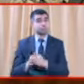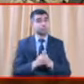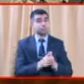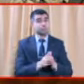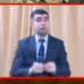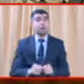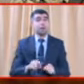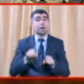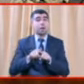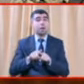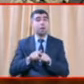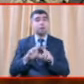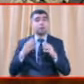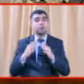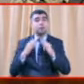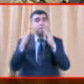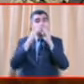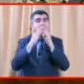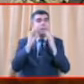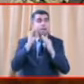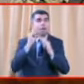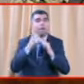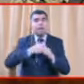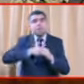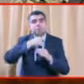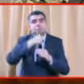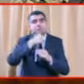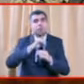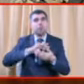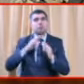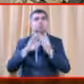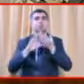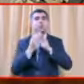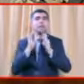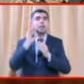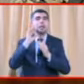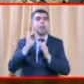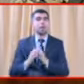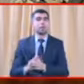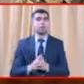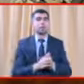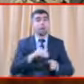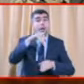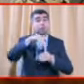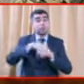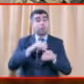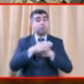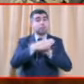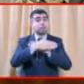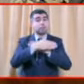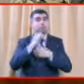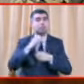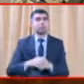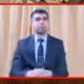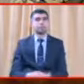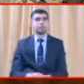واقع دور المسنين بالمغرب للسيدات والسادة النواب المحترمين من فريق التجمع الوطني للأحرار. فلتتفضل السيدة النائبة المحترمة،